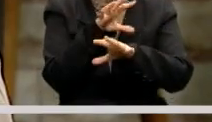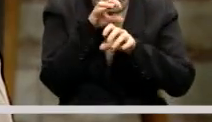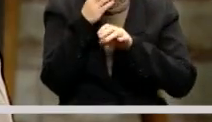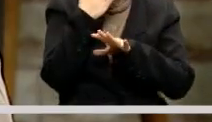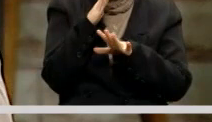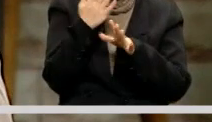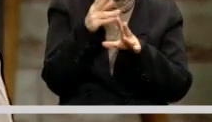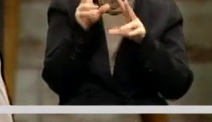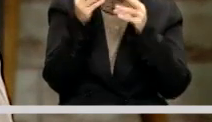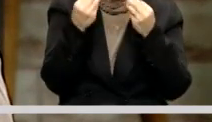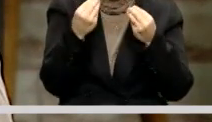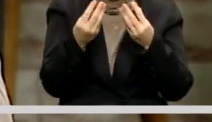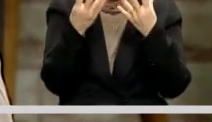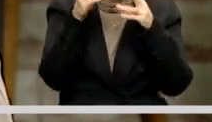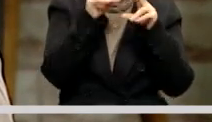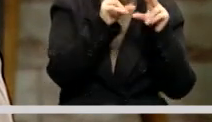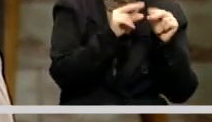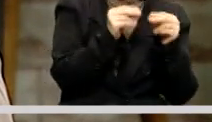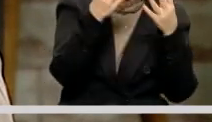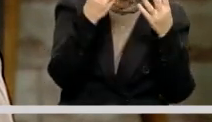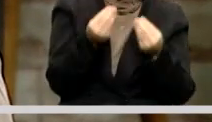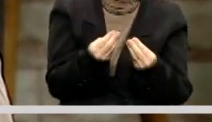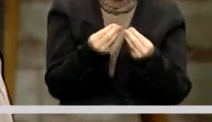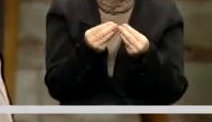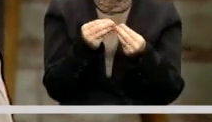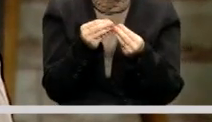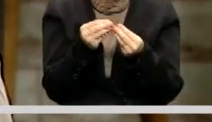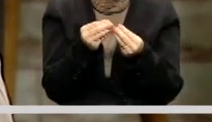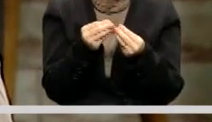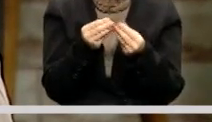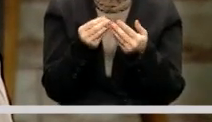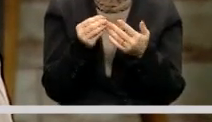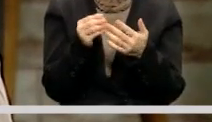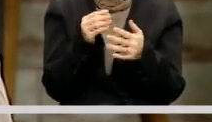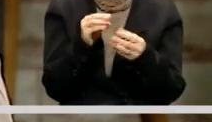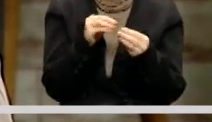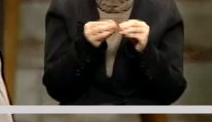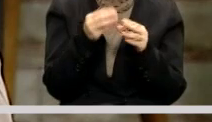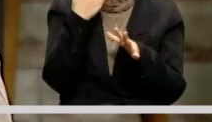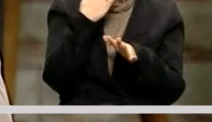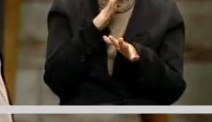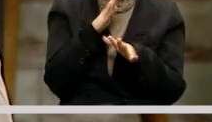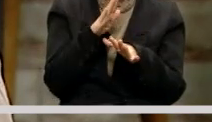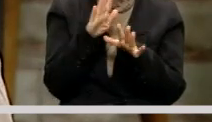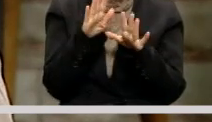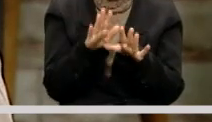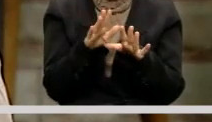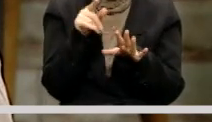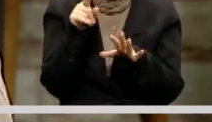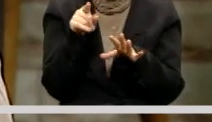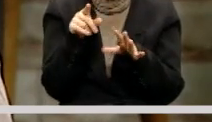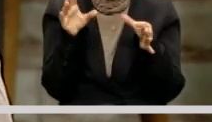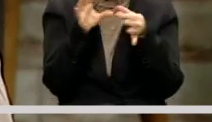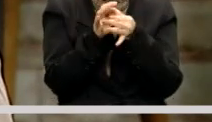Ama siz uyuyamıyorum diye sürekli buna bağımlı olduğunuzda, bunun olmadığı bir ortamda uyku kaliteniz bozulacağı için